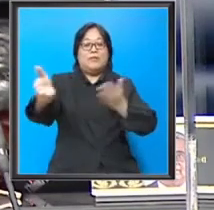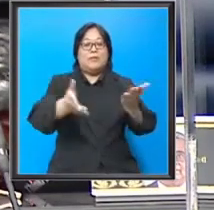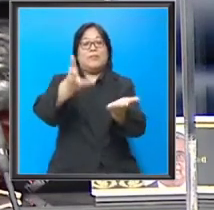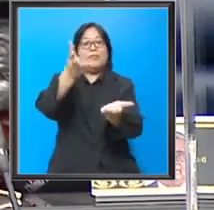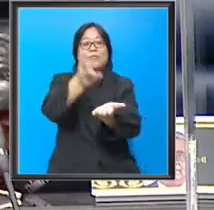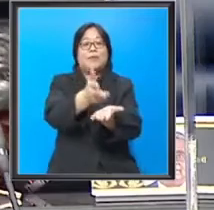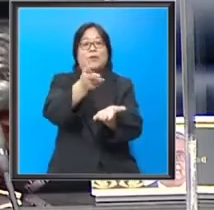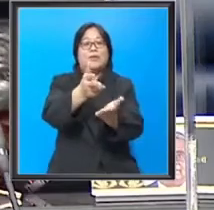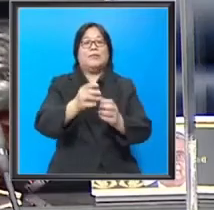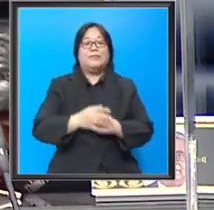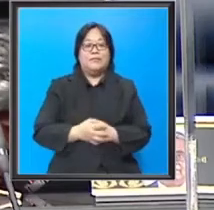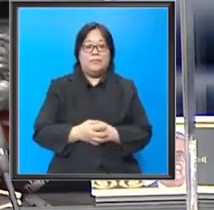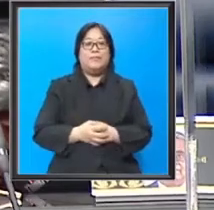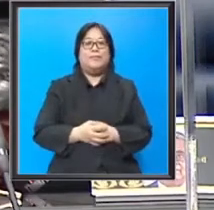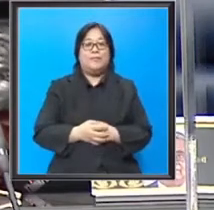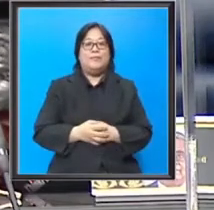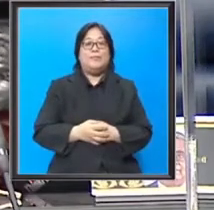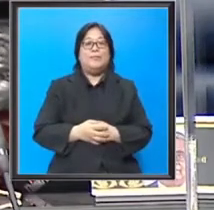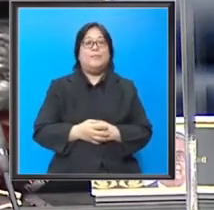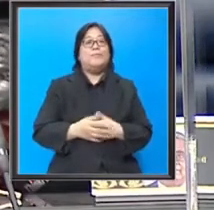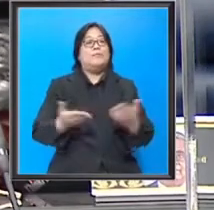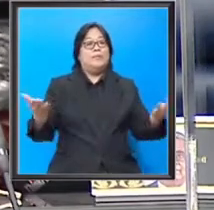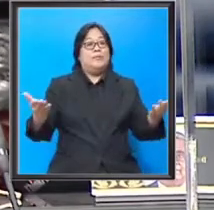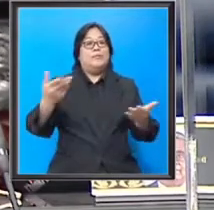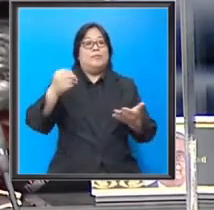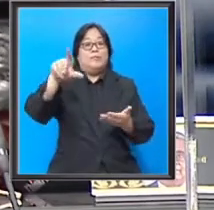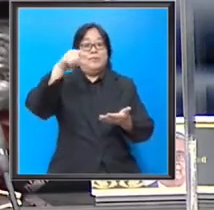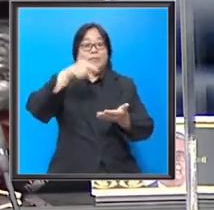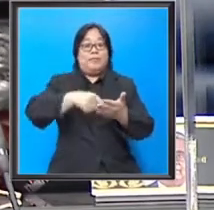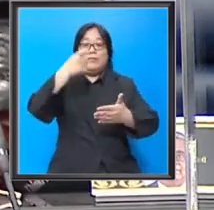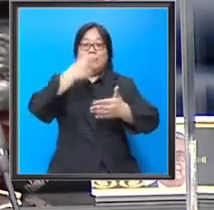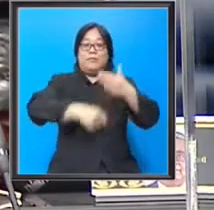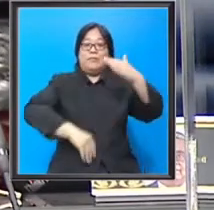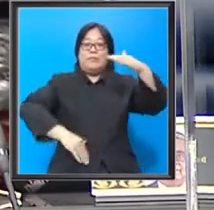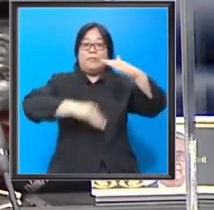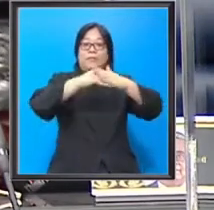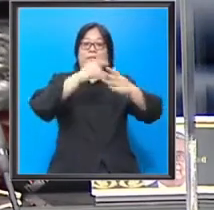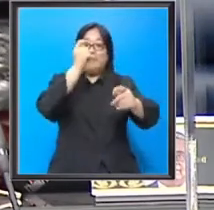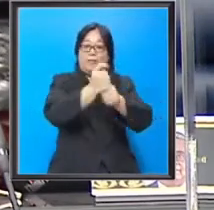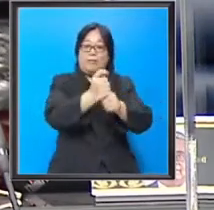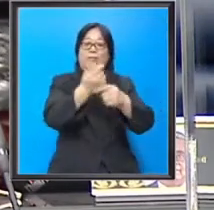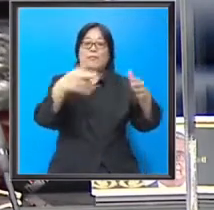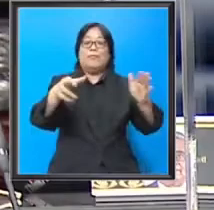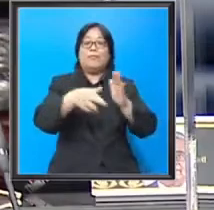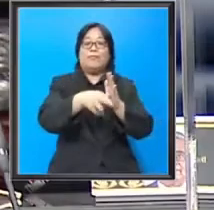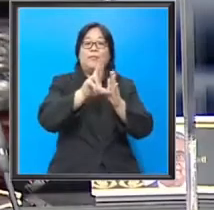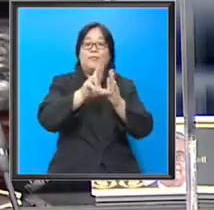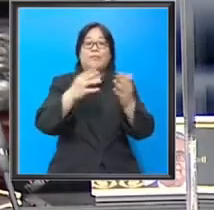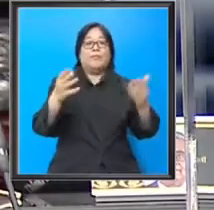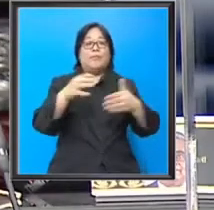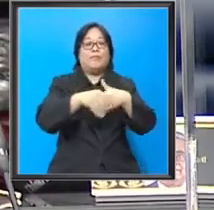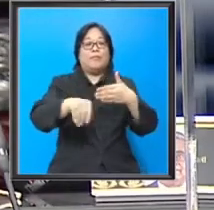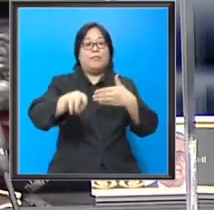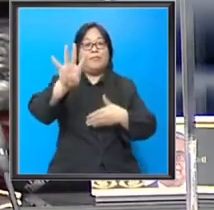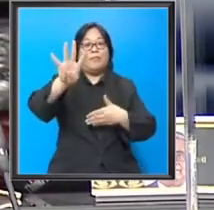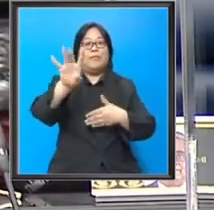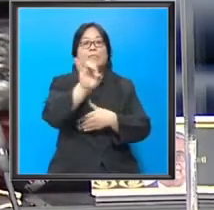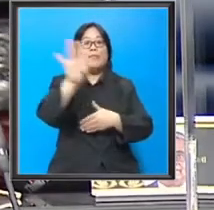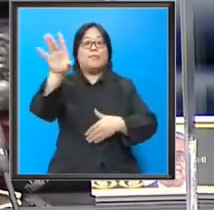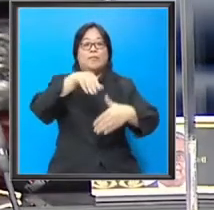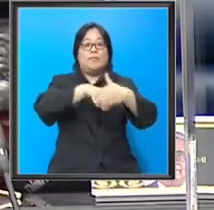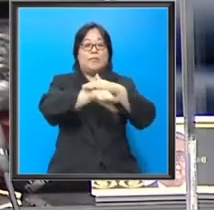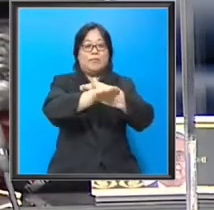kemudahan parkir di stasiun tersebut dalam hal ini kadar maksimal yang ditetapkan oleh prasarana adalah sebanyak empat tinggi